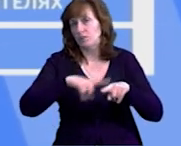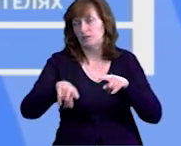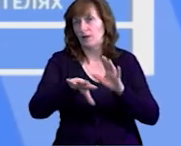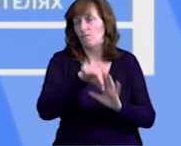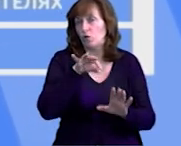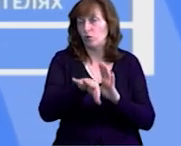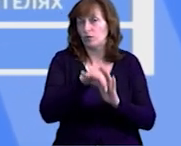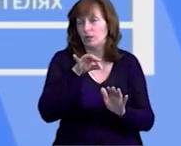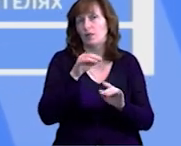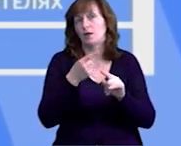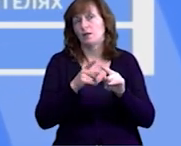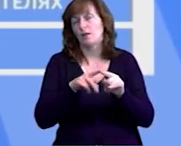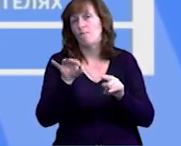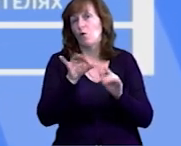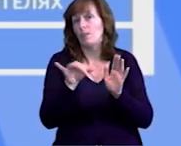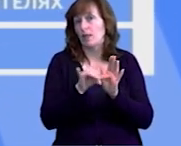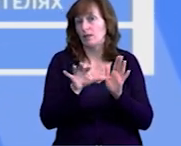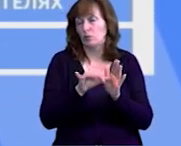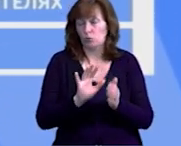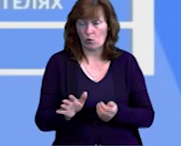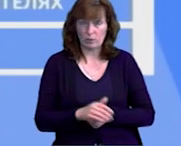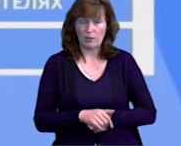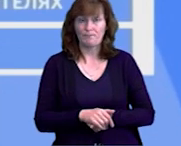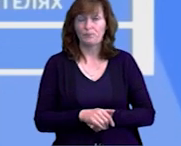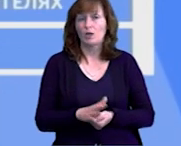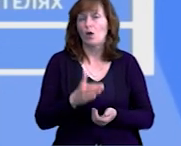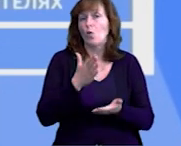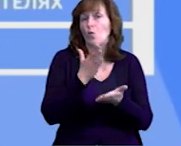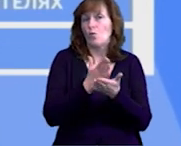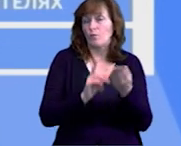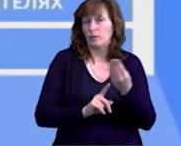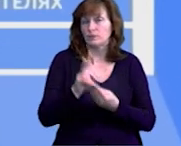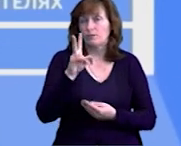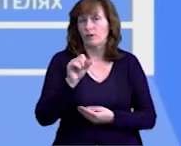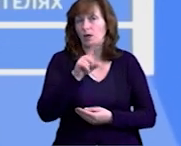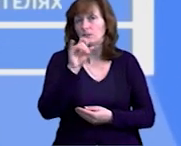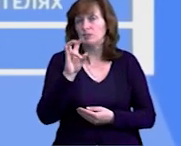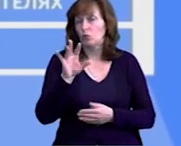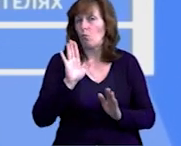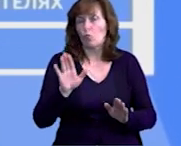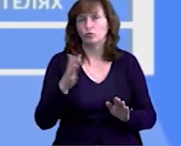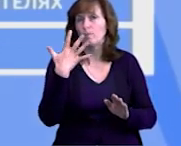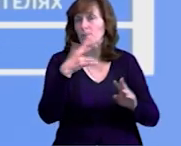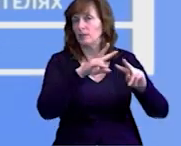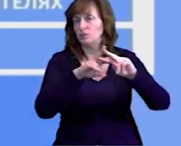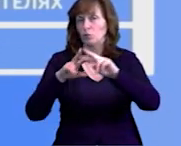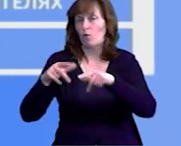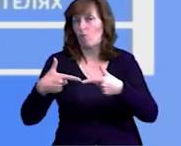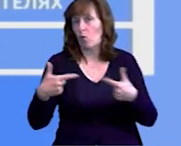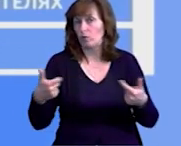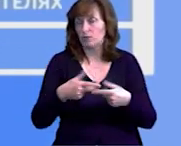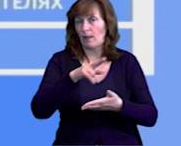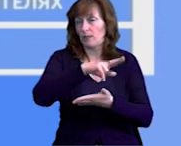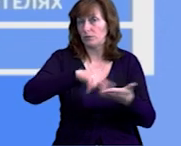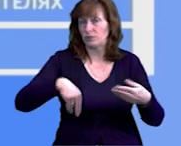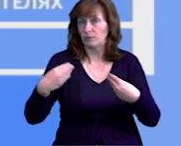тобто із використанням скрич-карти, а не електронно. Влаштувати ж казино за законом можна лише в 5-зіркових готелях. Ліцензію